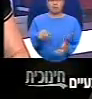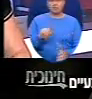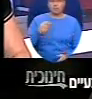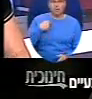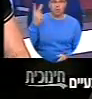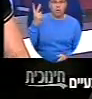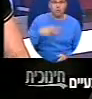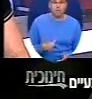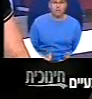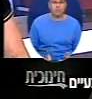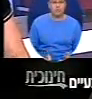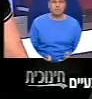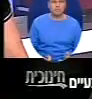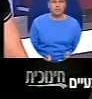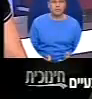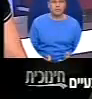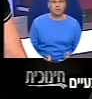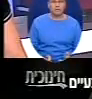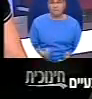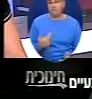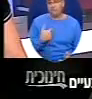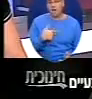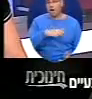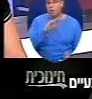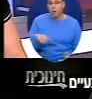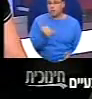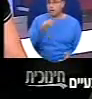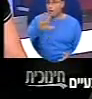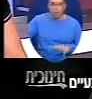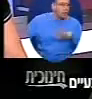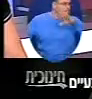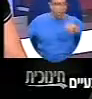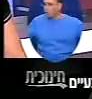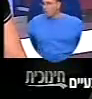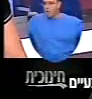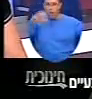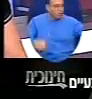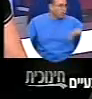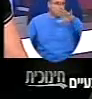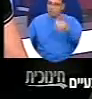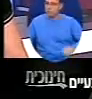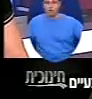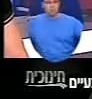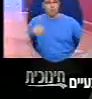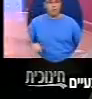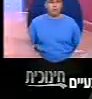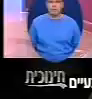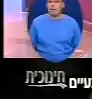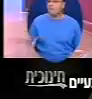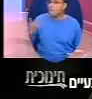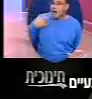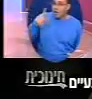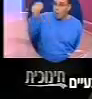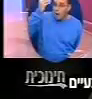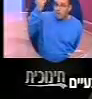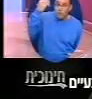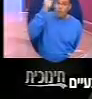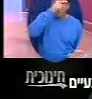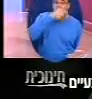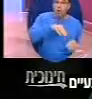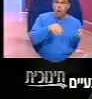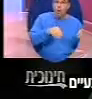מבינים. ואנחנו לוקחים את זה כל הזמן, לוקחים לנו עוד ועוד, עוד ועוד. לא למדנו מחוף פלמחים? או שזה